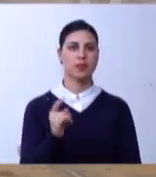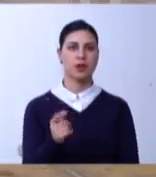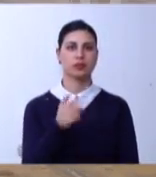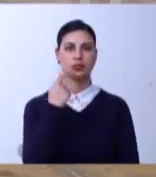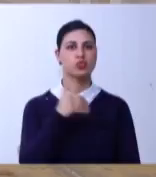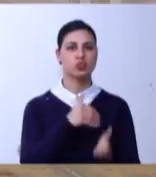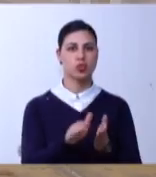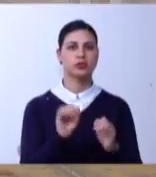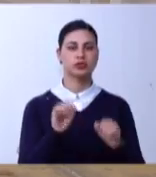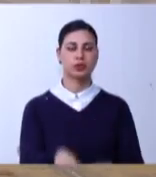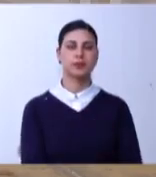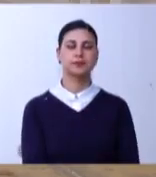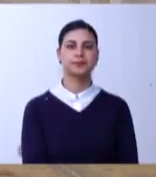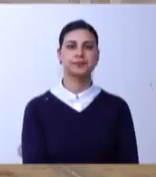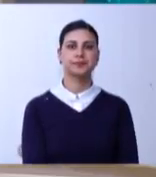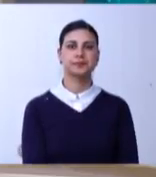სიარულზე უარის თქმის მიზეზი გახდეს.